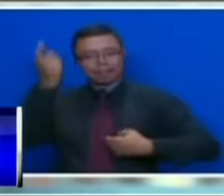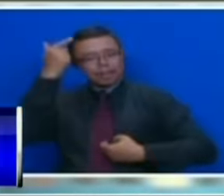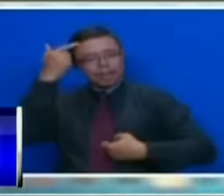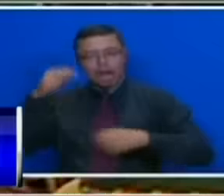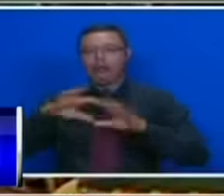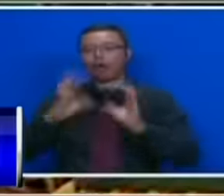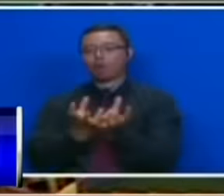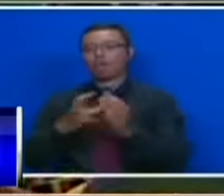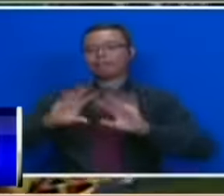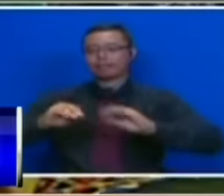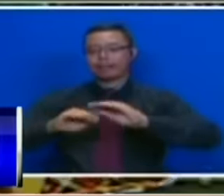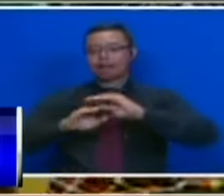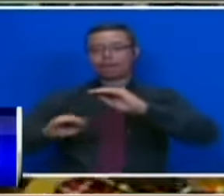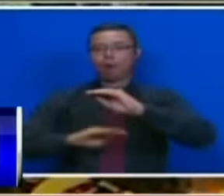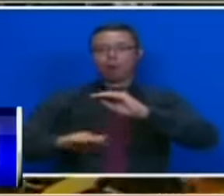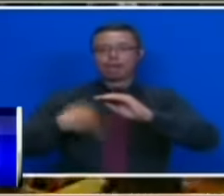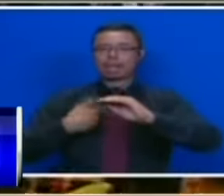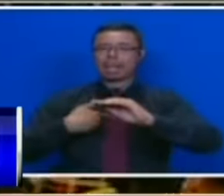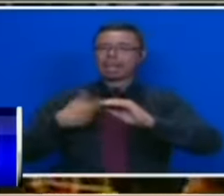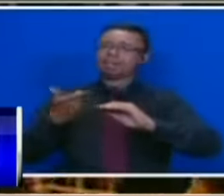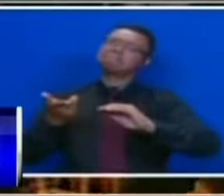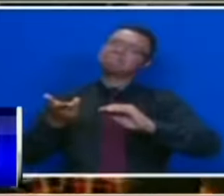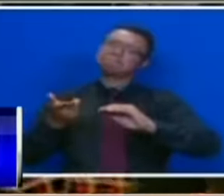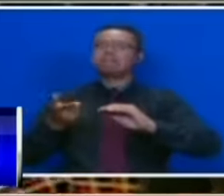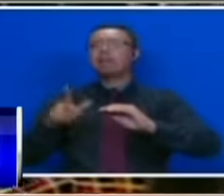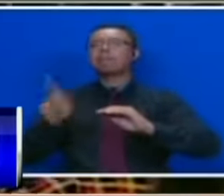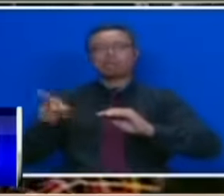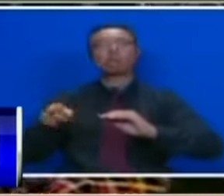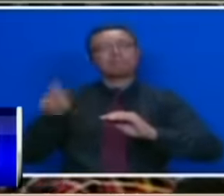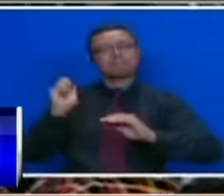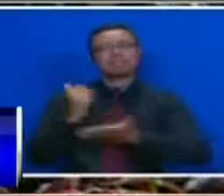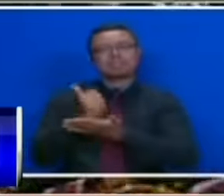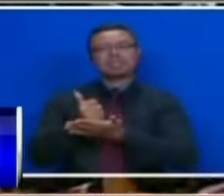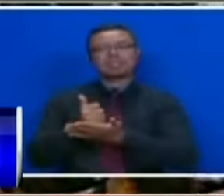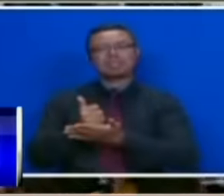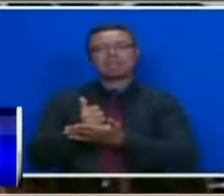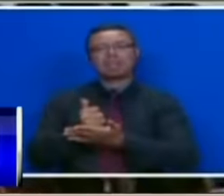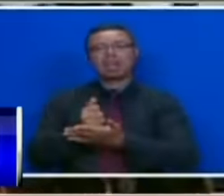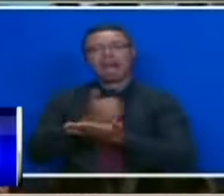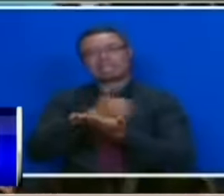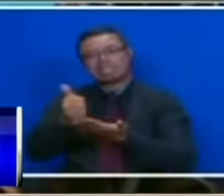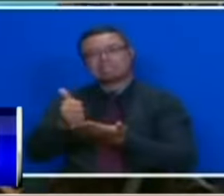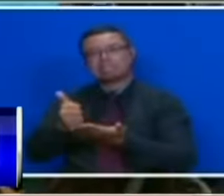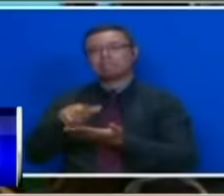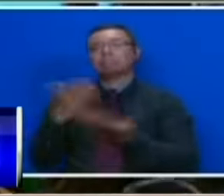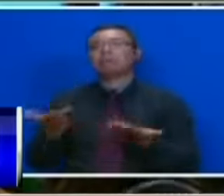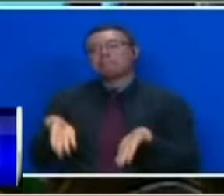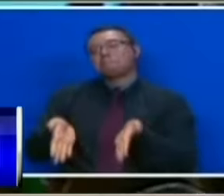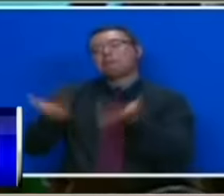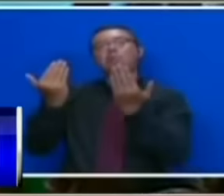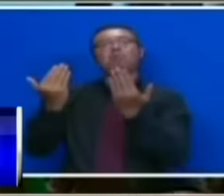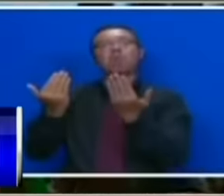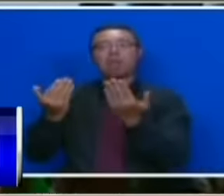kita. Terkesan idealistik, tetapi itulah hakikatnya. Bagaimana kita membangun